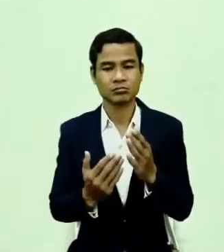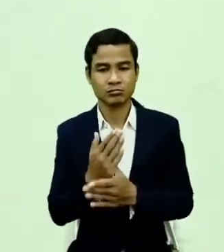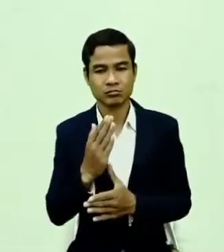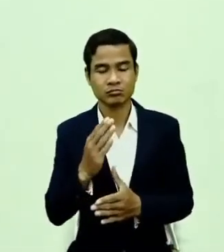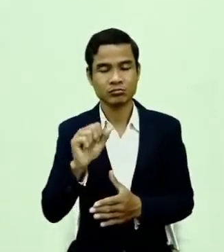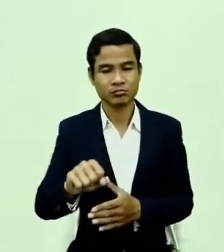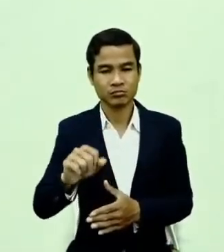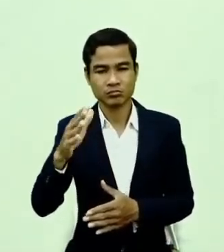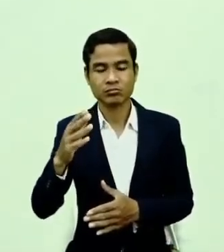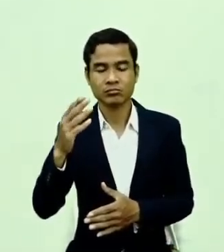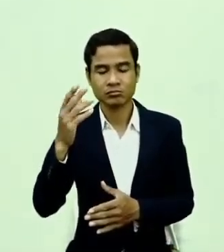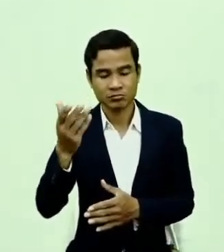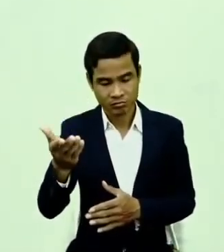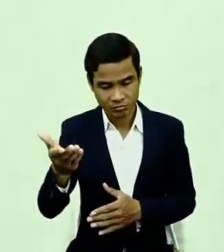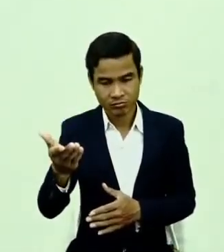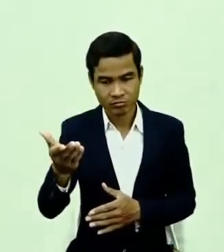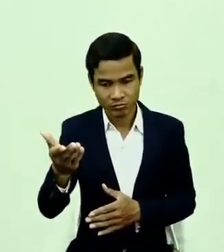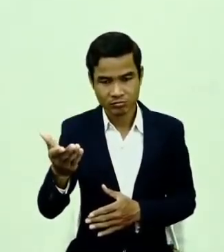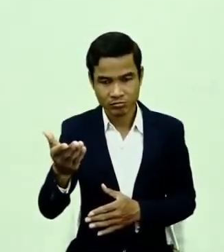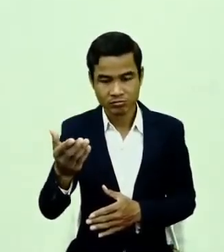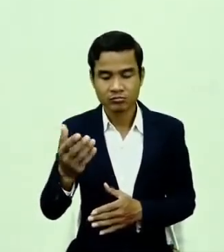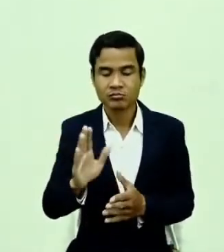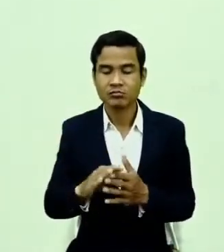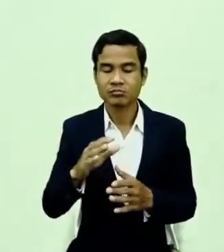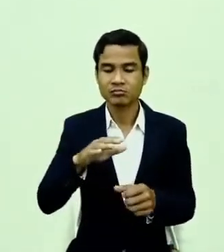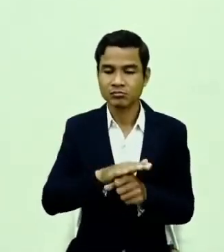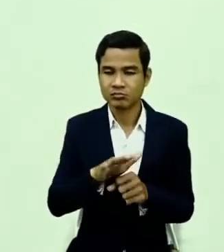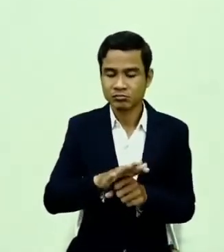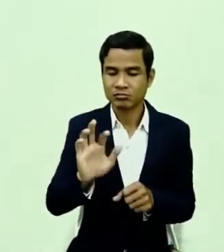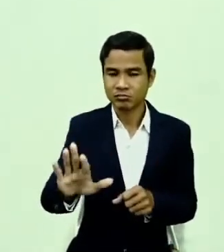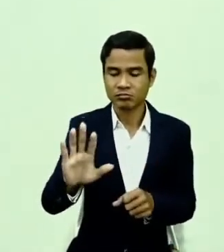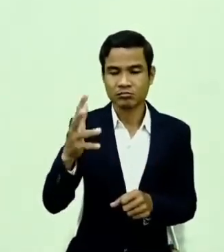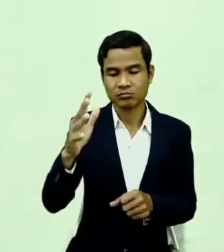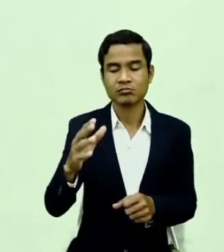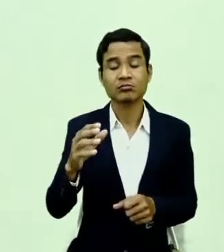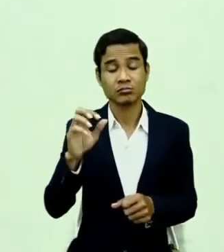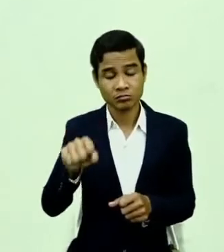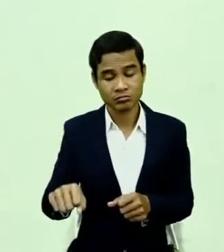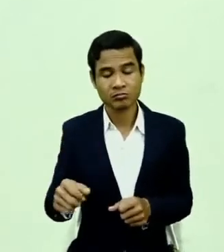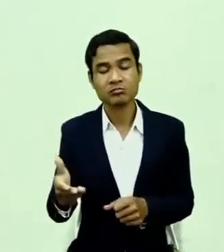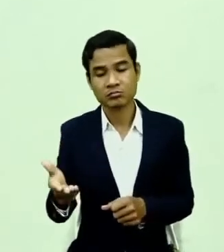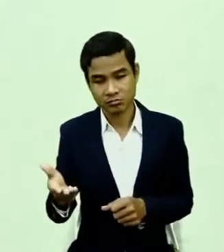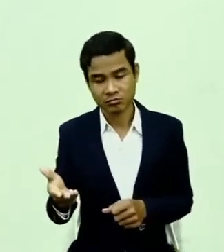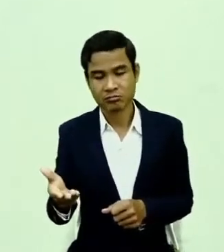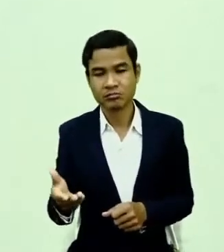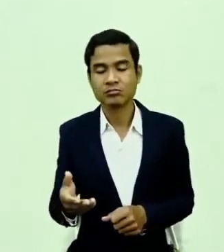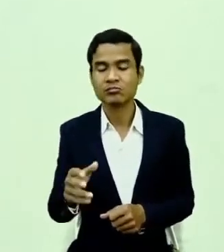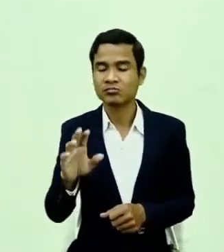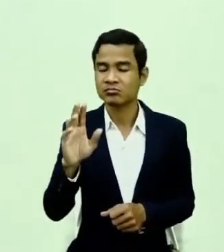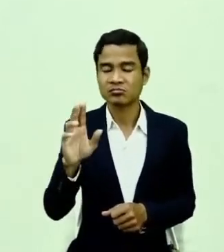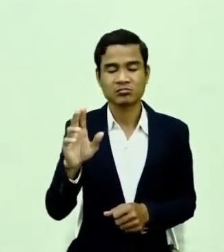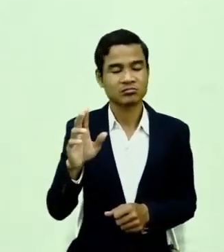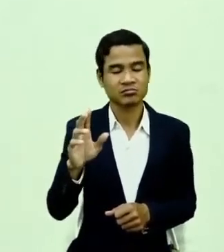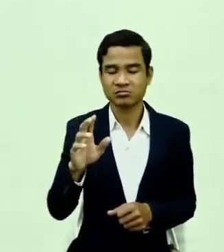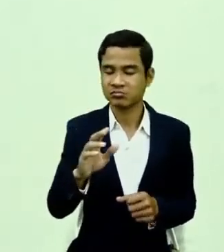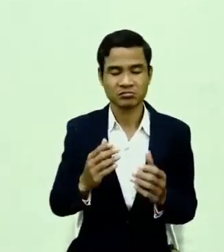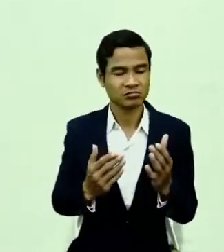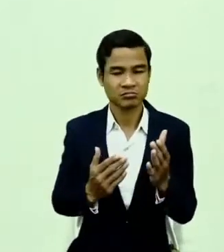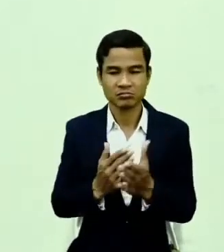vì nâng chia chấm nong chấm nấu chất phá dương tế chẳng vì ai nâng thả mến chỉ sật